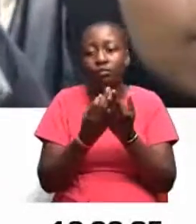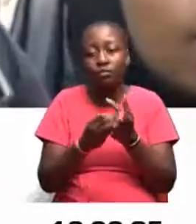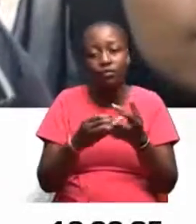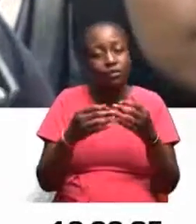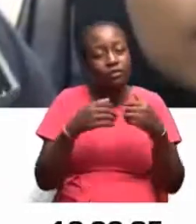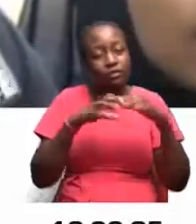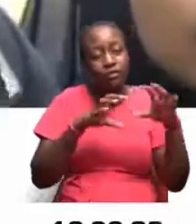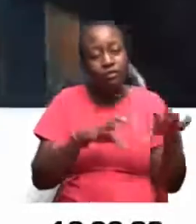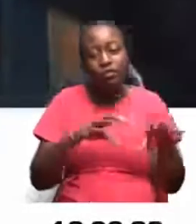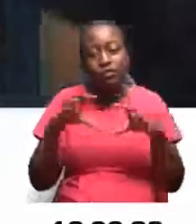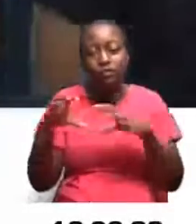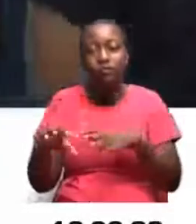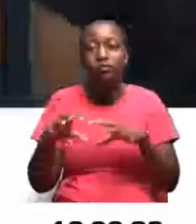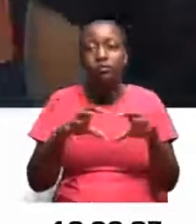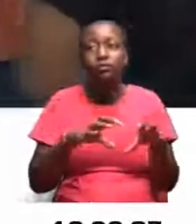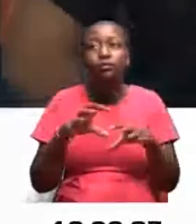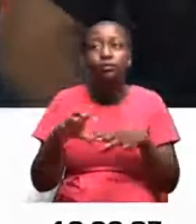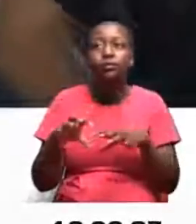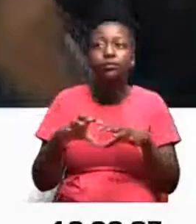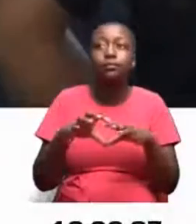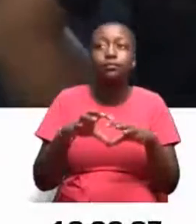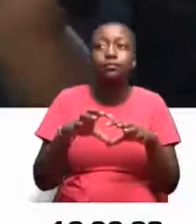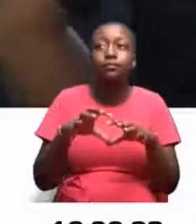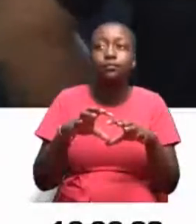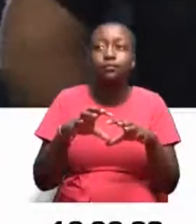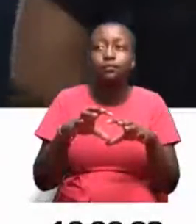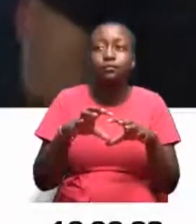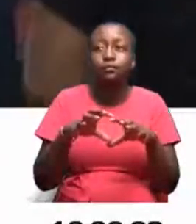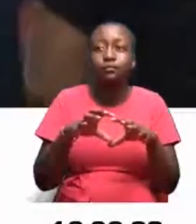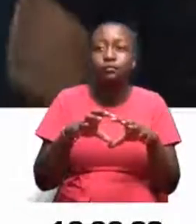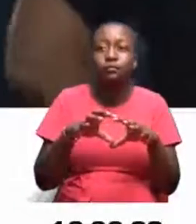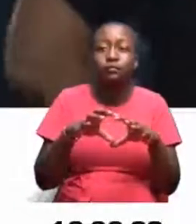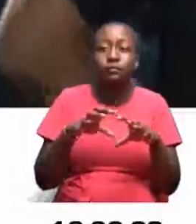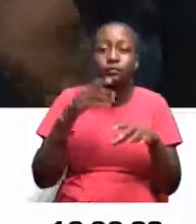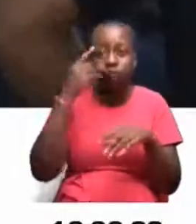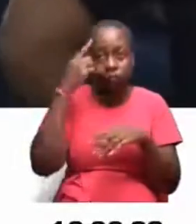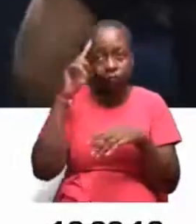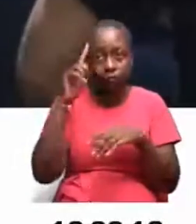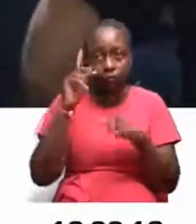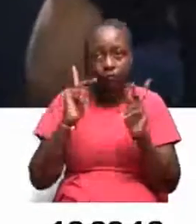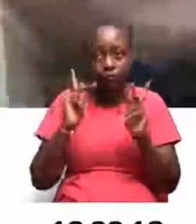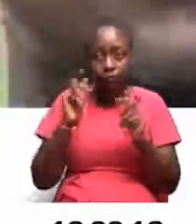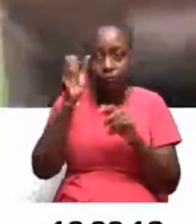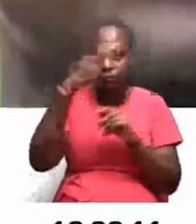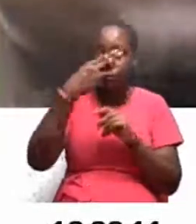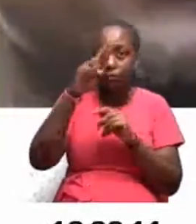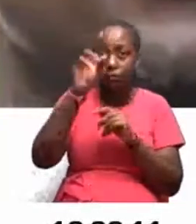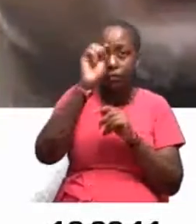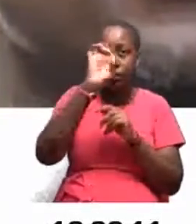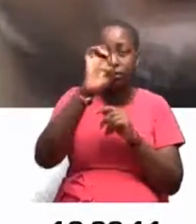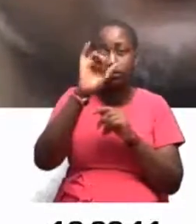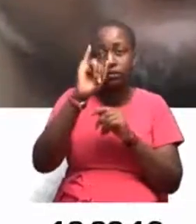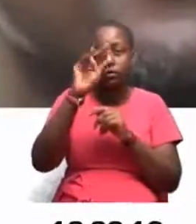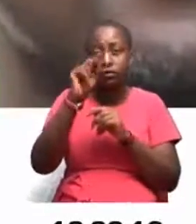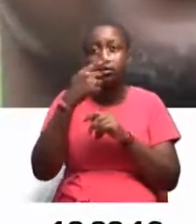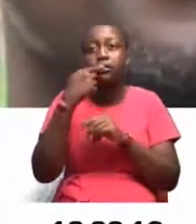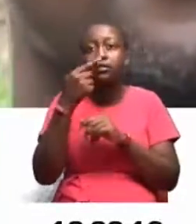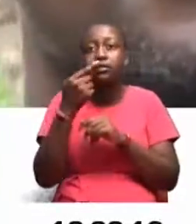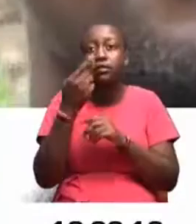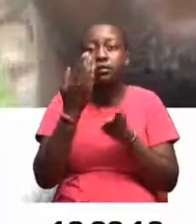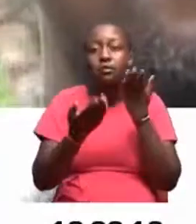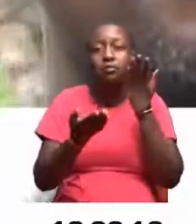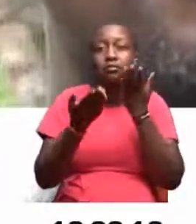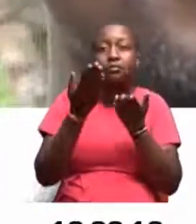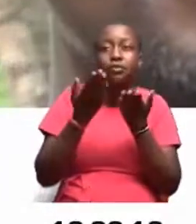wale watoto wao vizuri. Huku naye mkurugenzi wa shirika la kutetea haki za binadamu Hussein Khalid anasema huenda kukawa na maficho maalum kwa